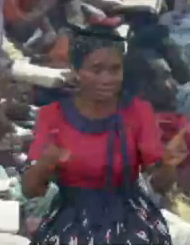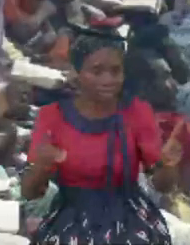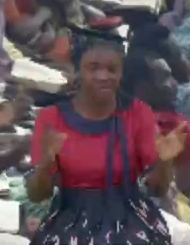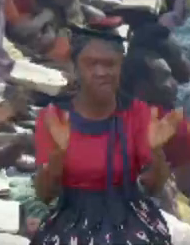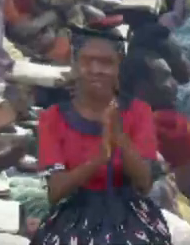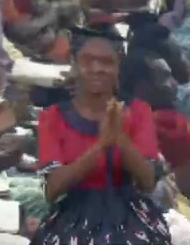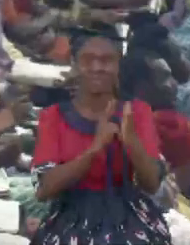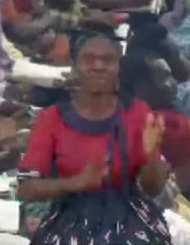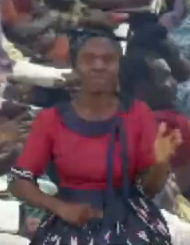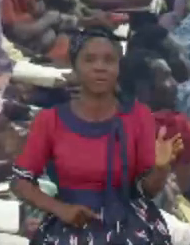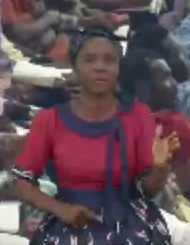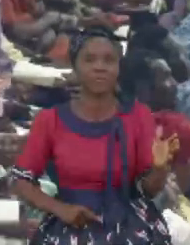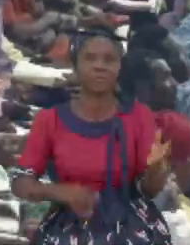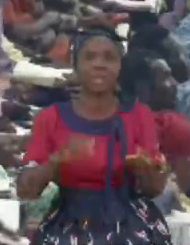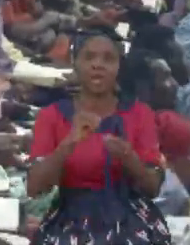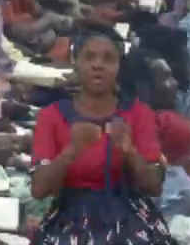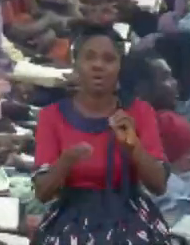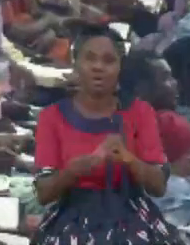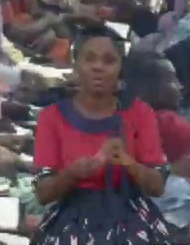Je dis, je suis délivré, gloire à Dieu.